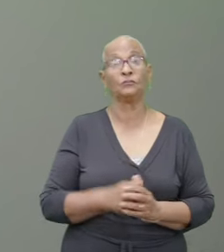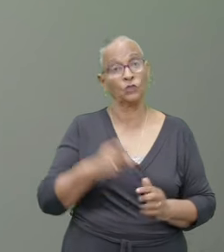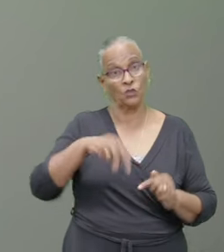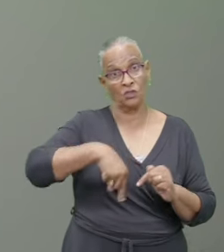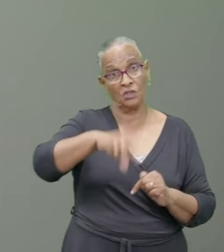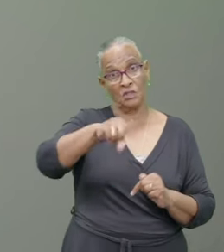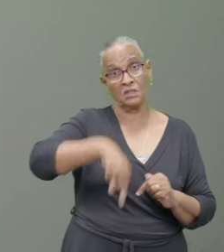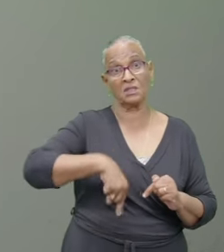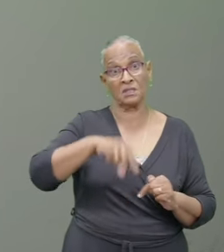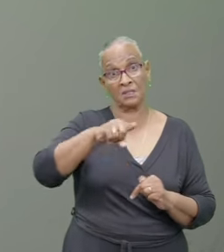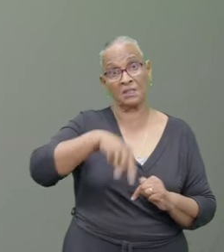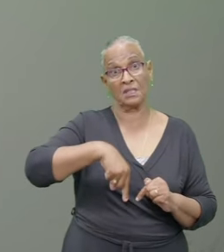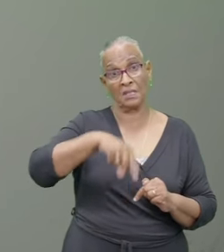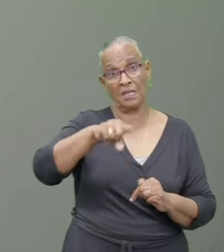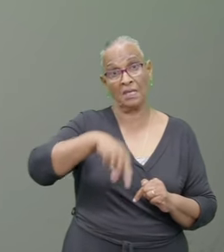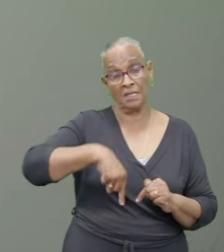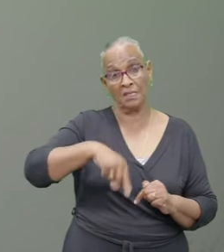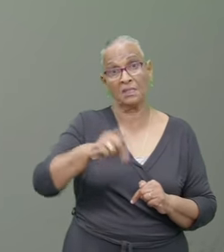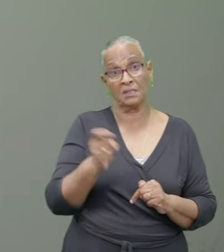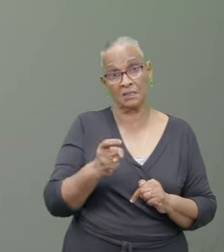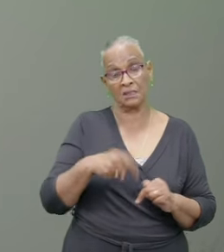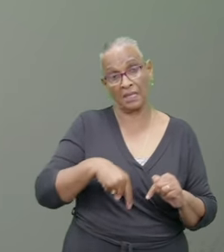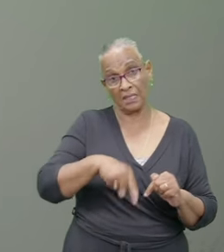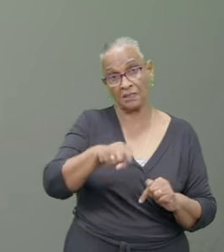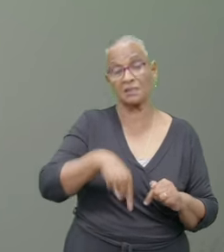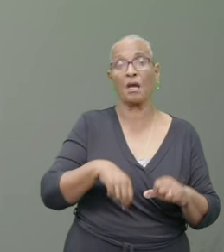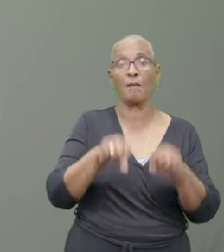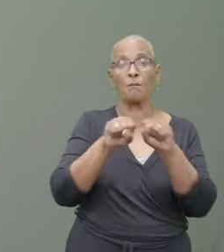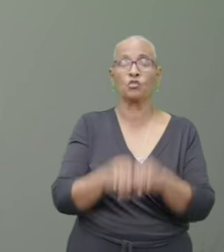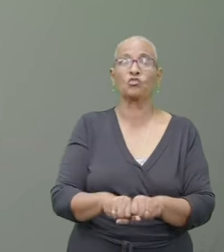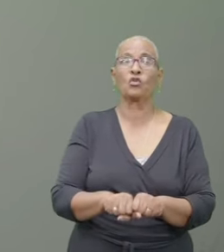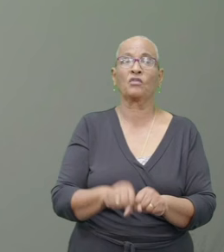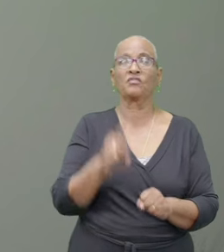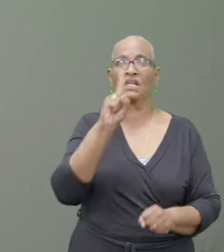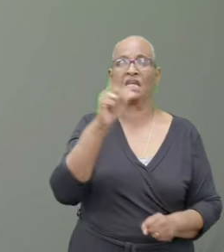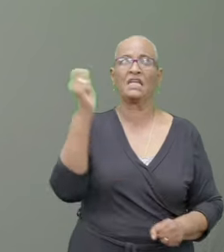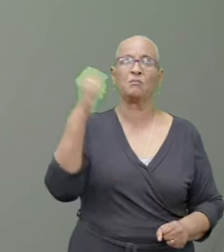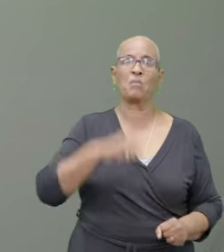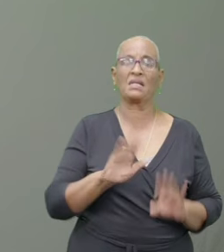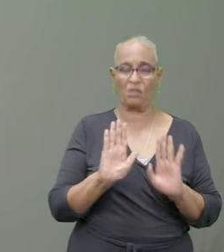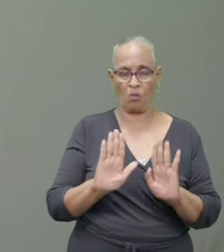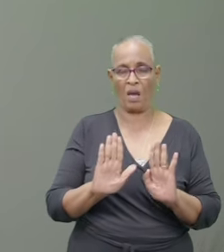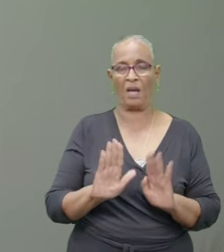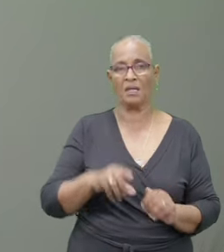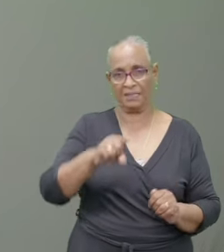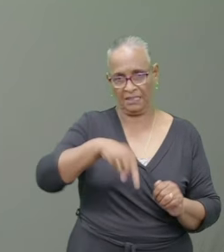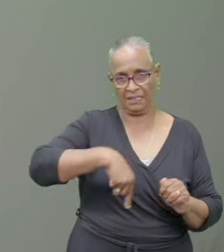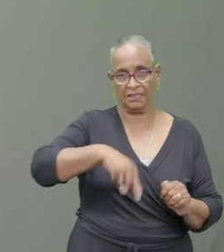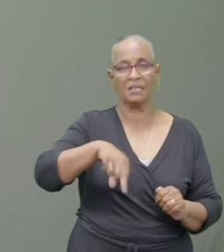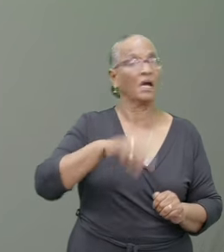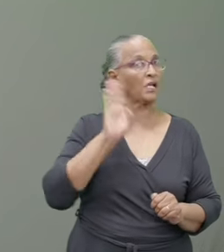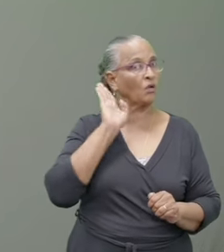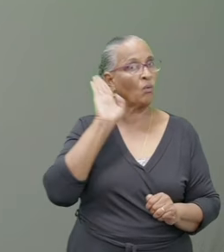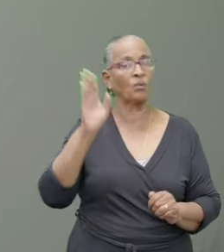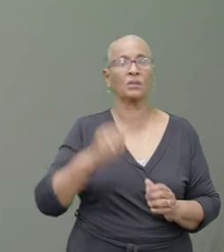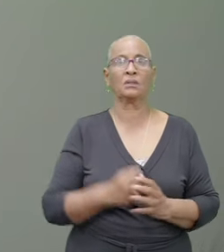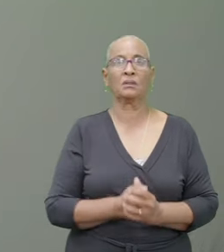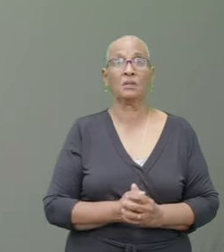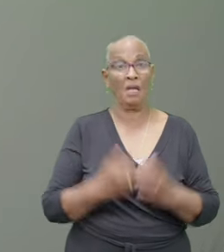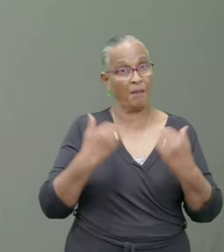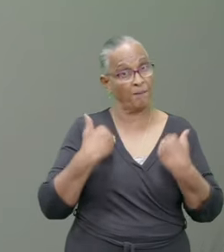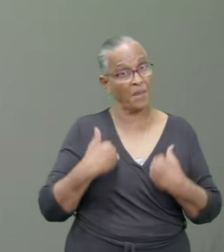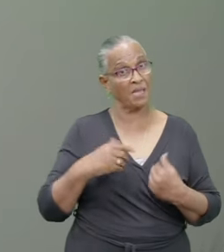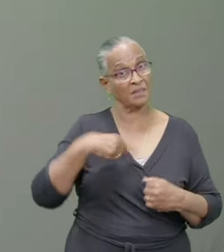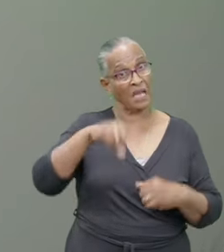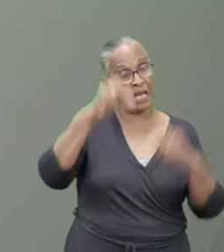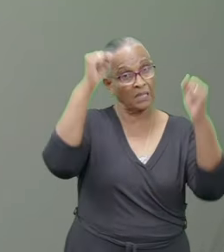en binnenkort over het besluit over die ene maand. Dus daar wil ik meegeven. Als men daarvoor op straat was,